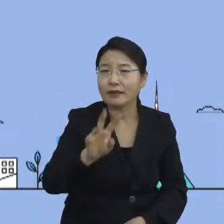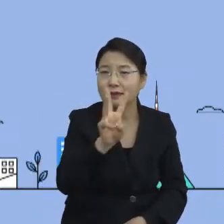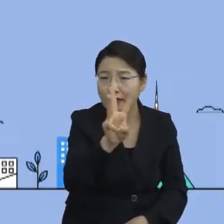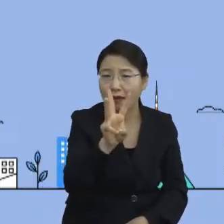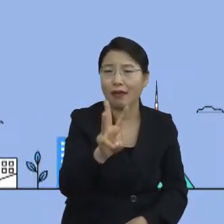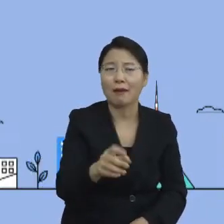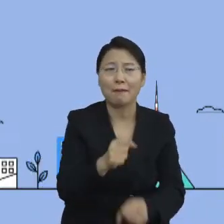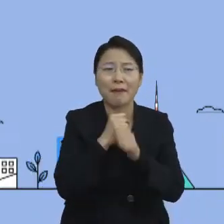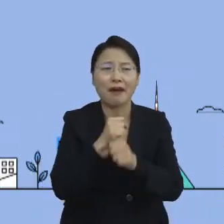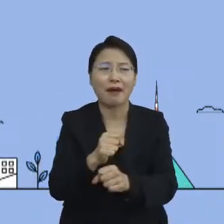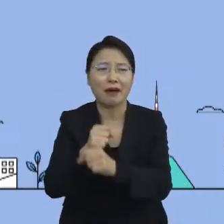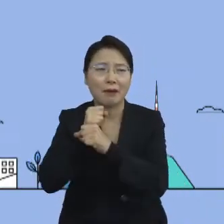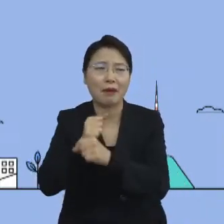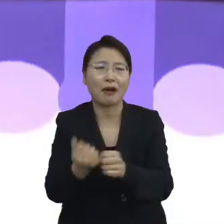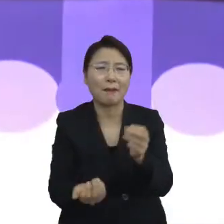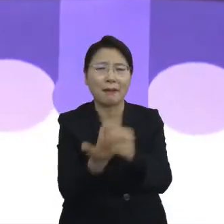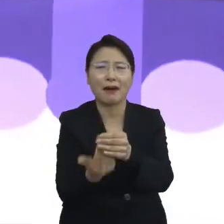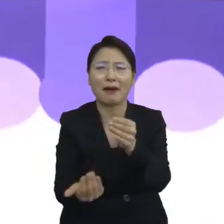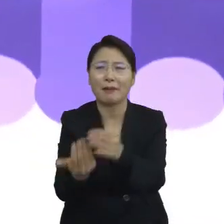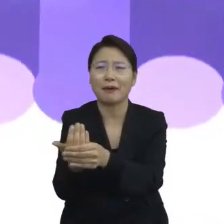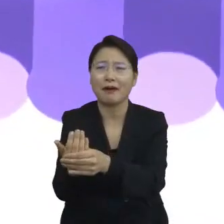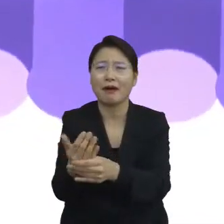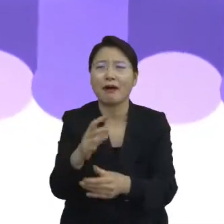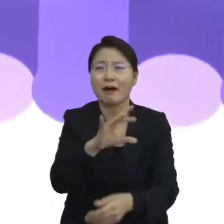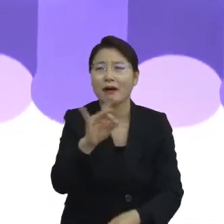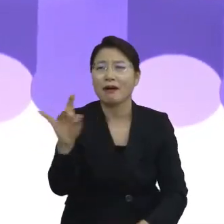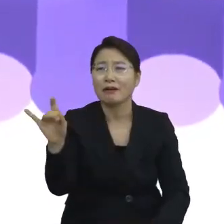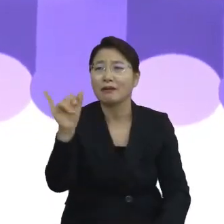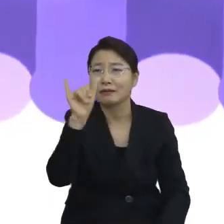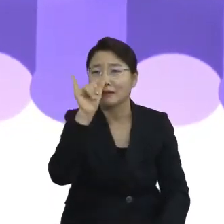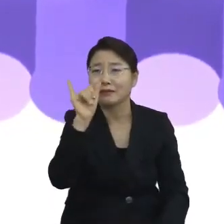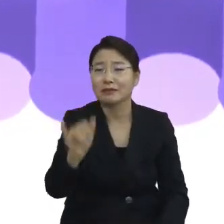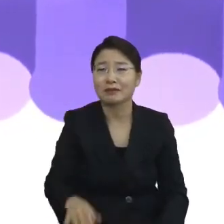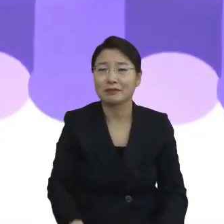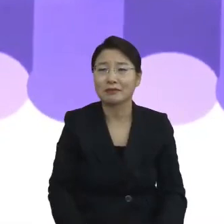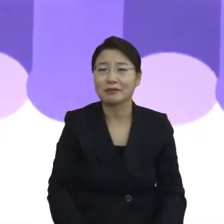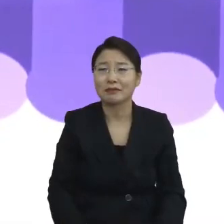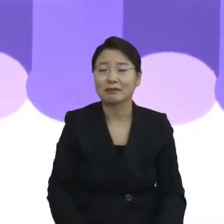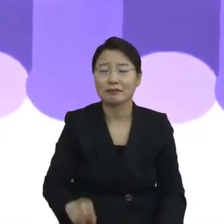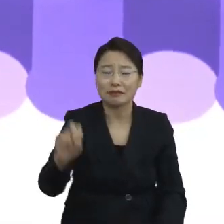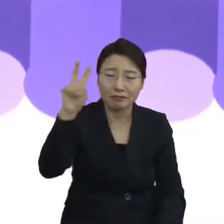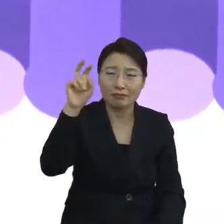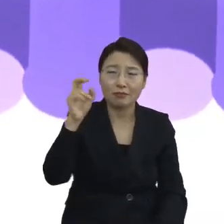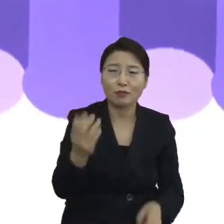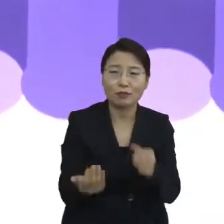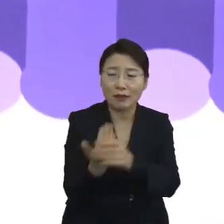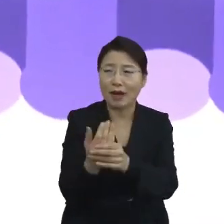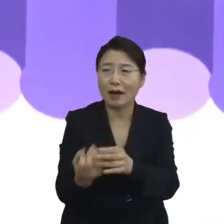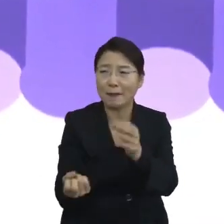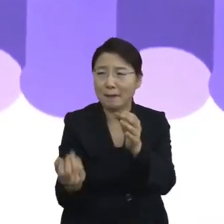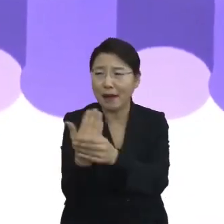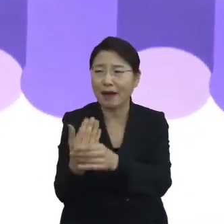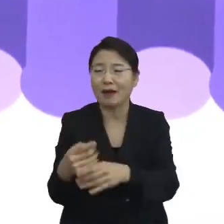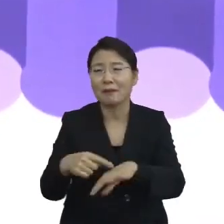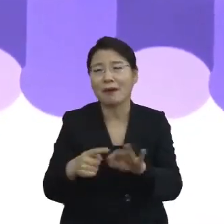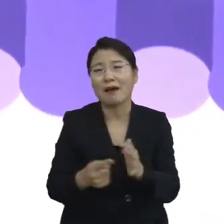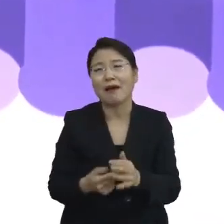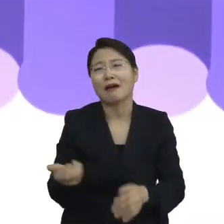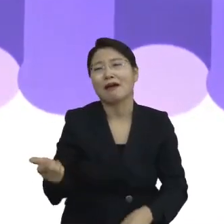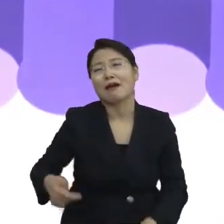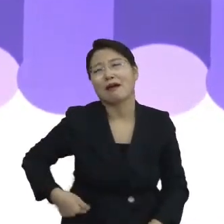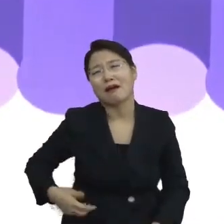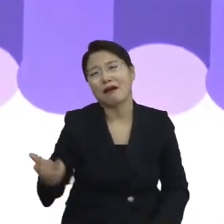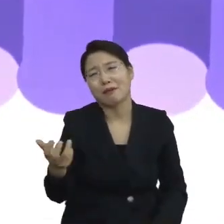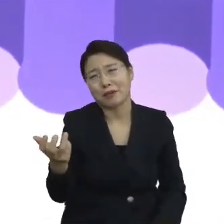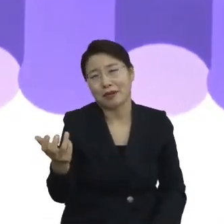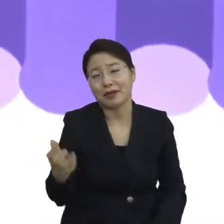선택을 하는 사례들을 우리가 가끔 뉴스에서 봅니다. 까먹을 만하면 한 번씩 나와서 우리를 가슴 아프게 하는데, 이런